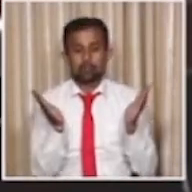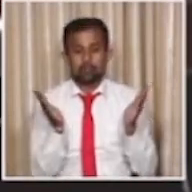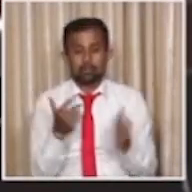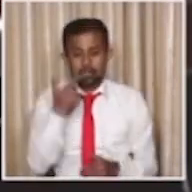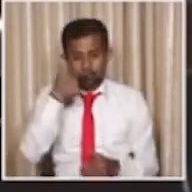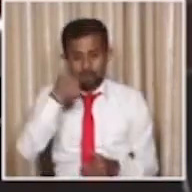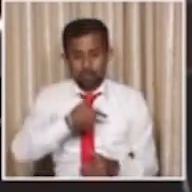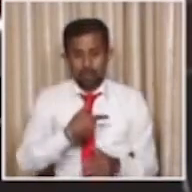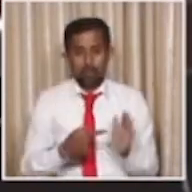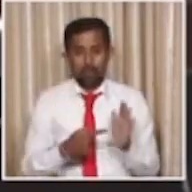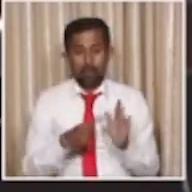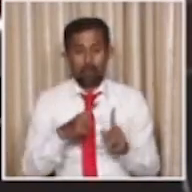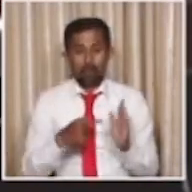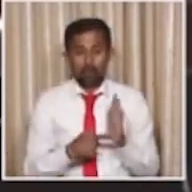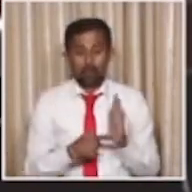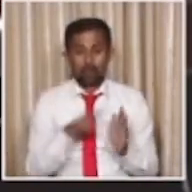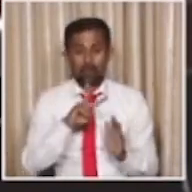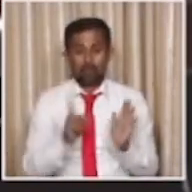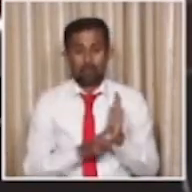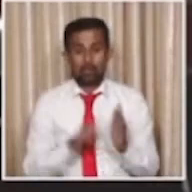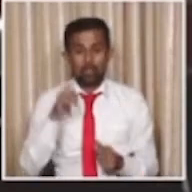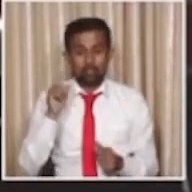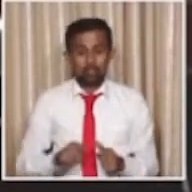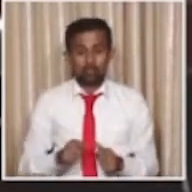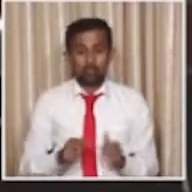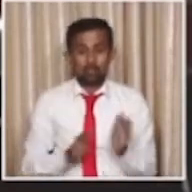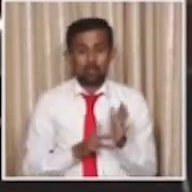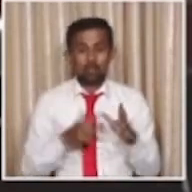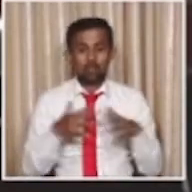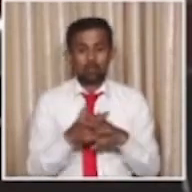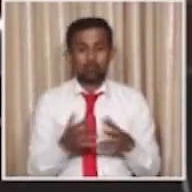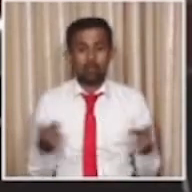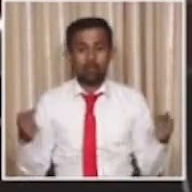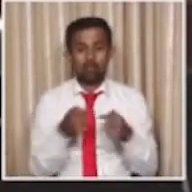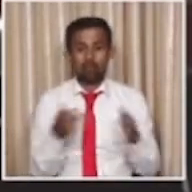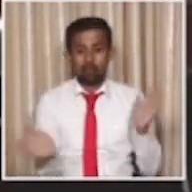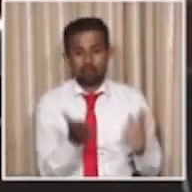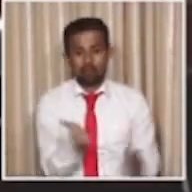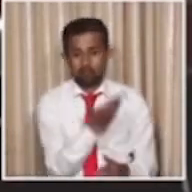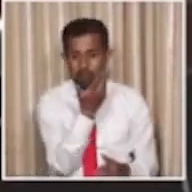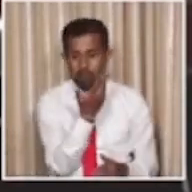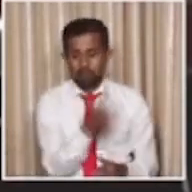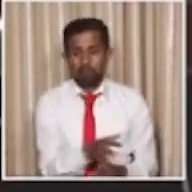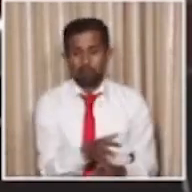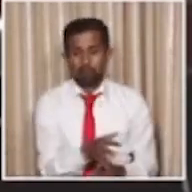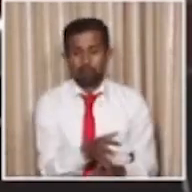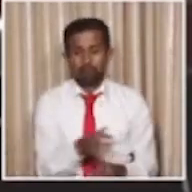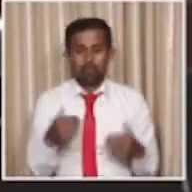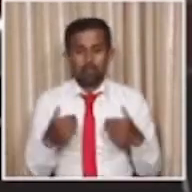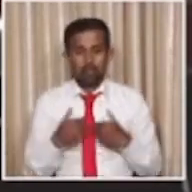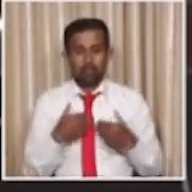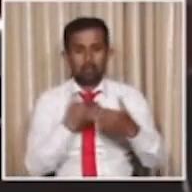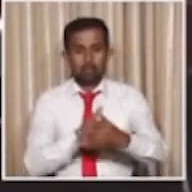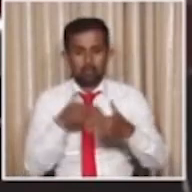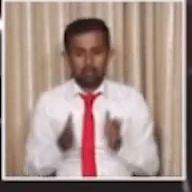තෙල් මෙට්‍රික් ටොන් 270,000 අරගෙන තමයි මේ නිව් ඩයමන්ඩ් නැව යමින් තිබුණේ. මේ සිද්ධිය සිද්ධ වෙන්නේ අපේ